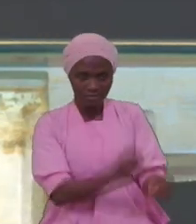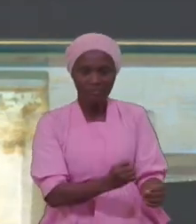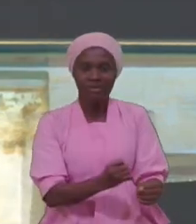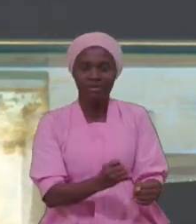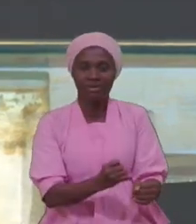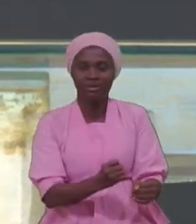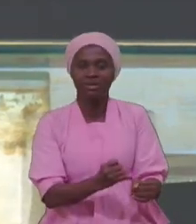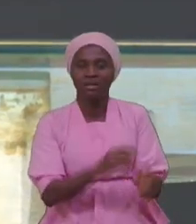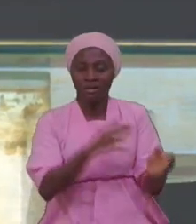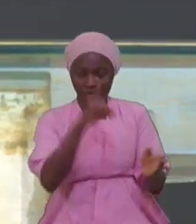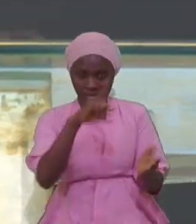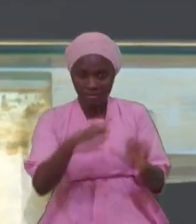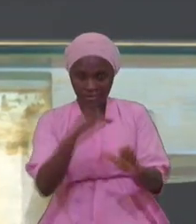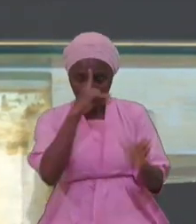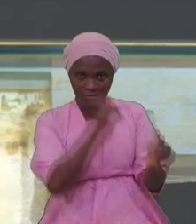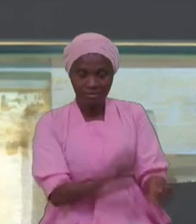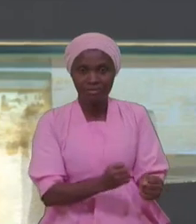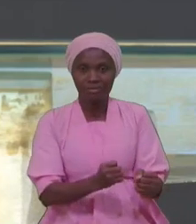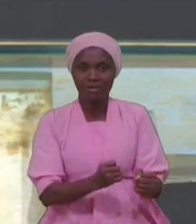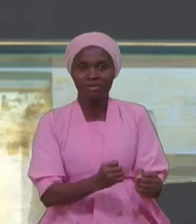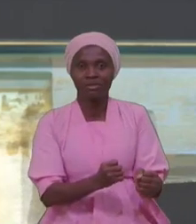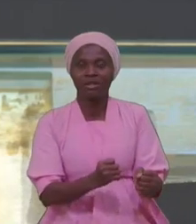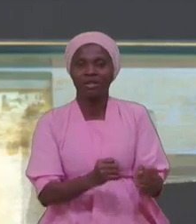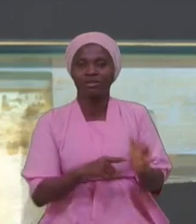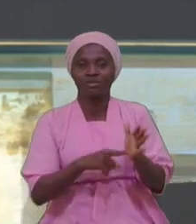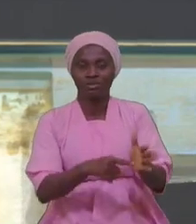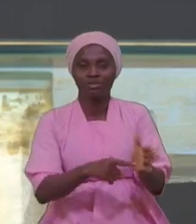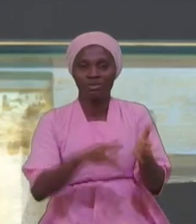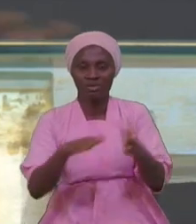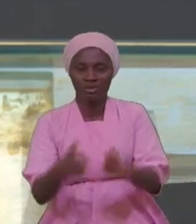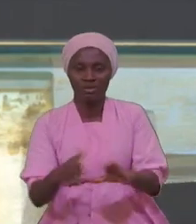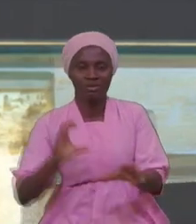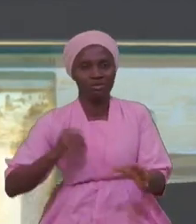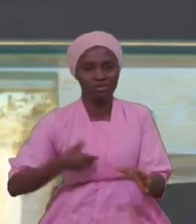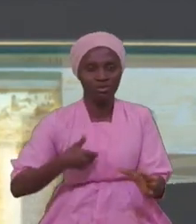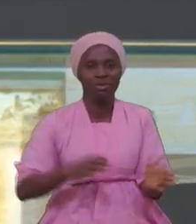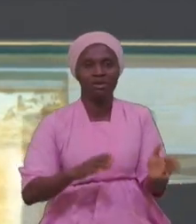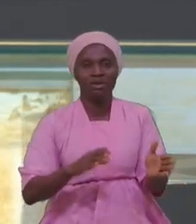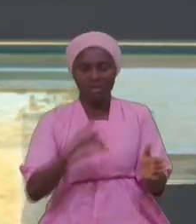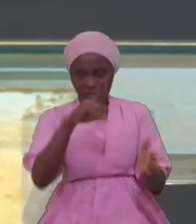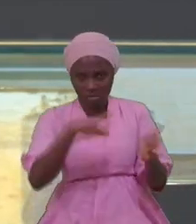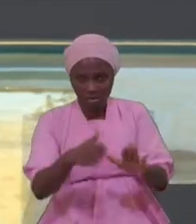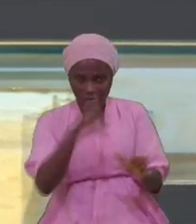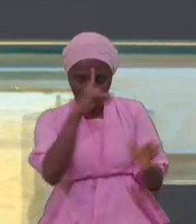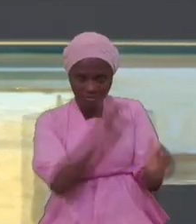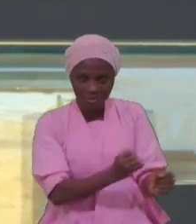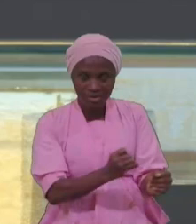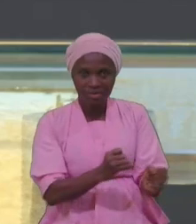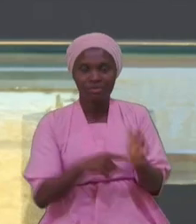La foi morte caractérise les rétrogrades morts. La foi